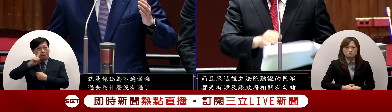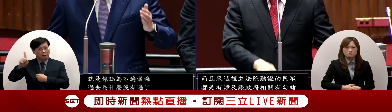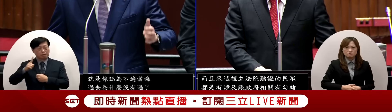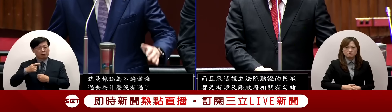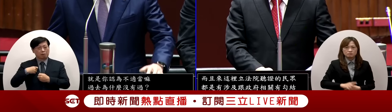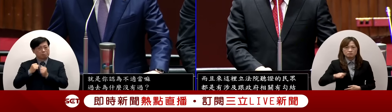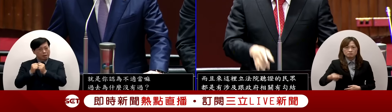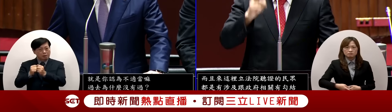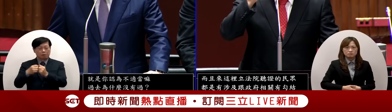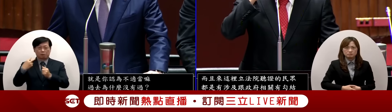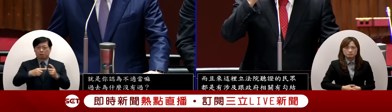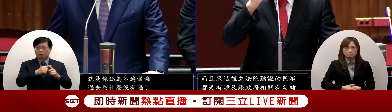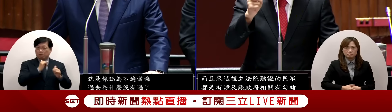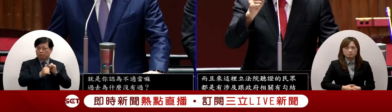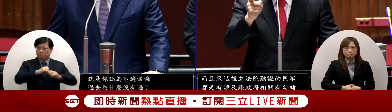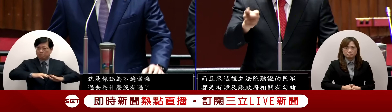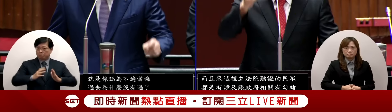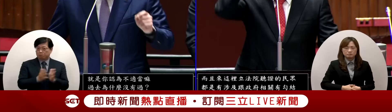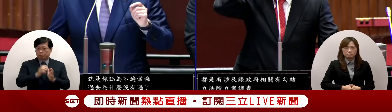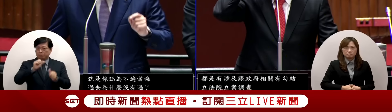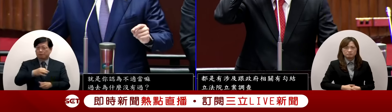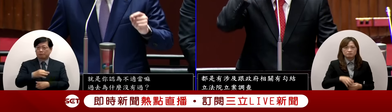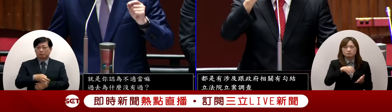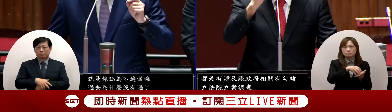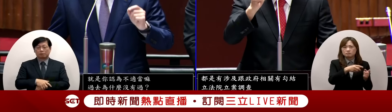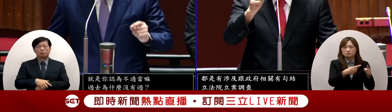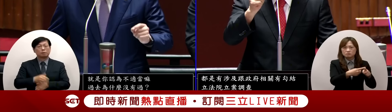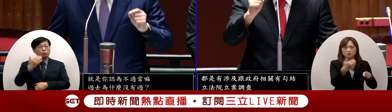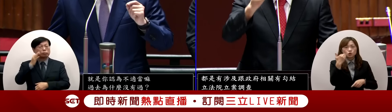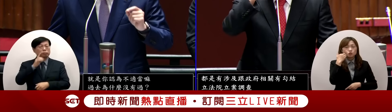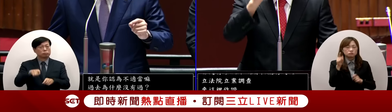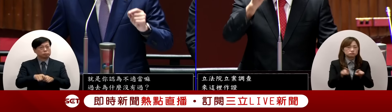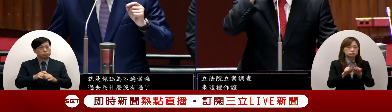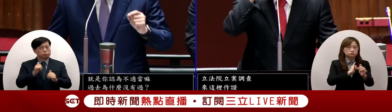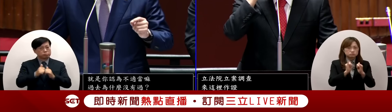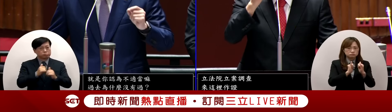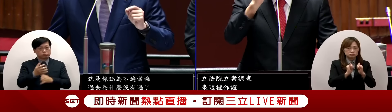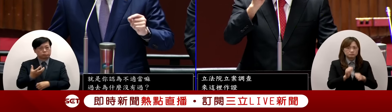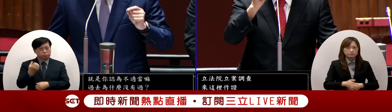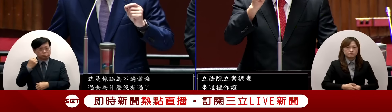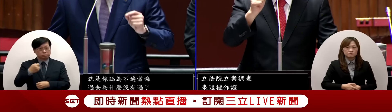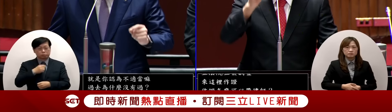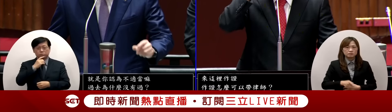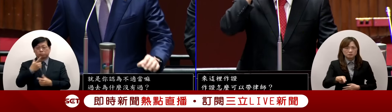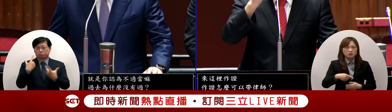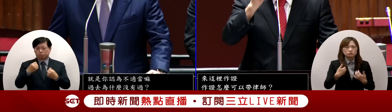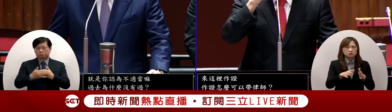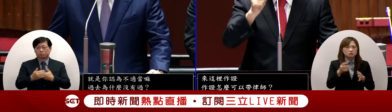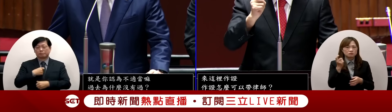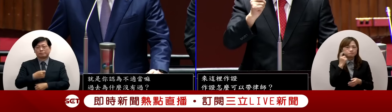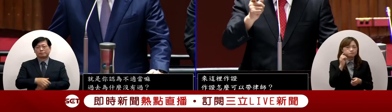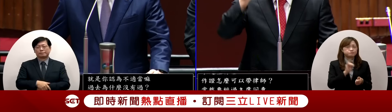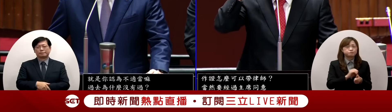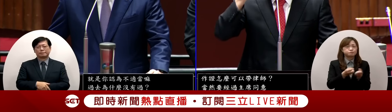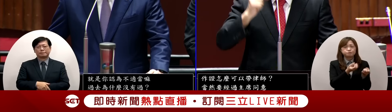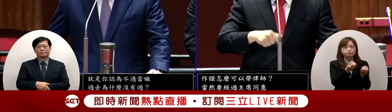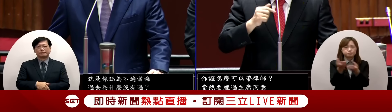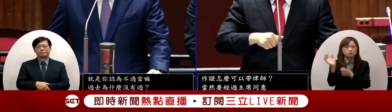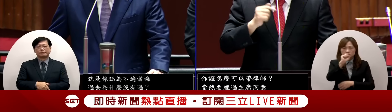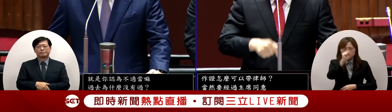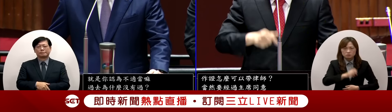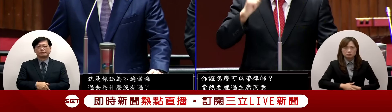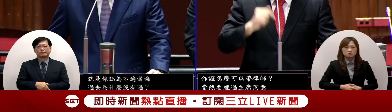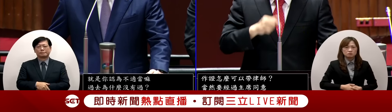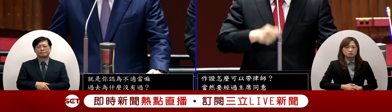一条， 而且科人民直接的 证人，只要是老百姓， 人民的 请不要在这里散播谣言。百姓到立